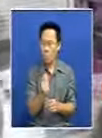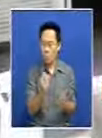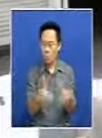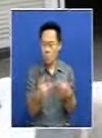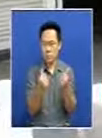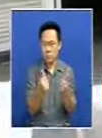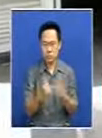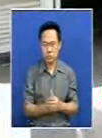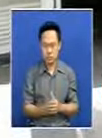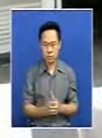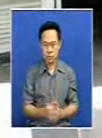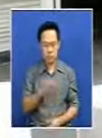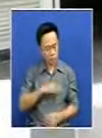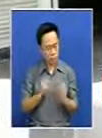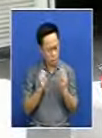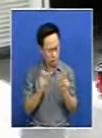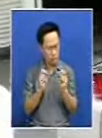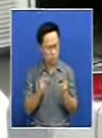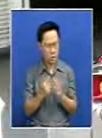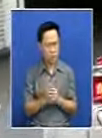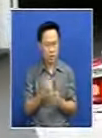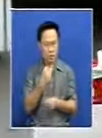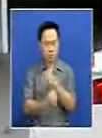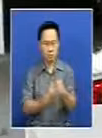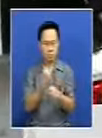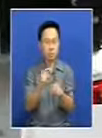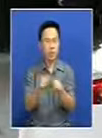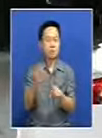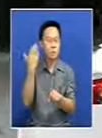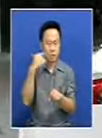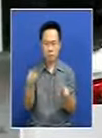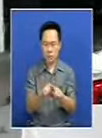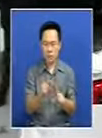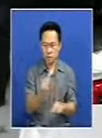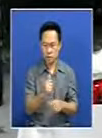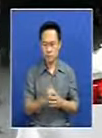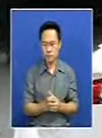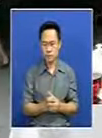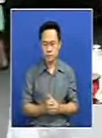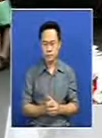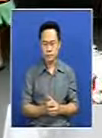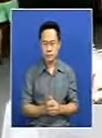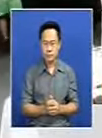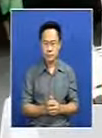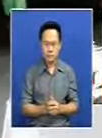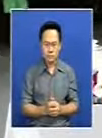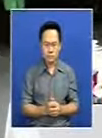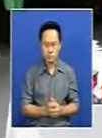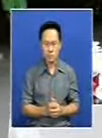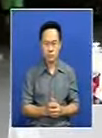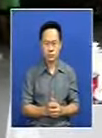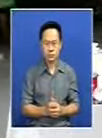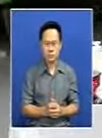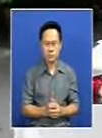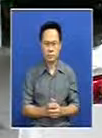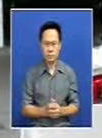ากค่ะ ได้โอเคครับพอกับปีที่แล้วครับ มีร้านค้ามาเยอะขึ้นได้ทำให้มีอุปสรรคอะ